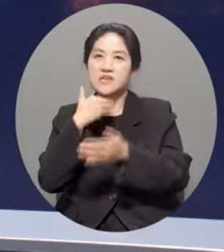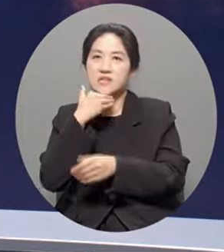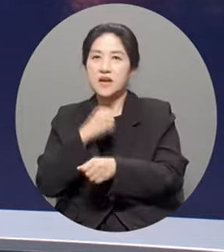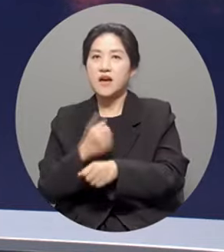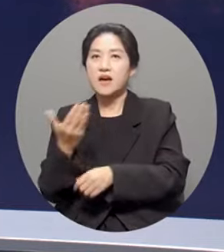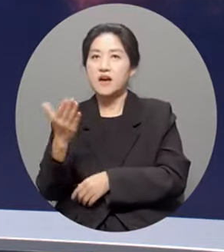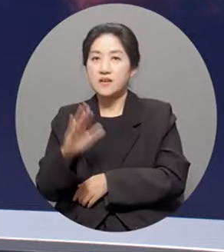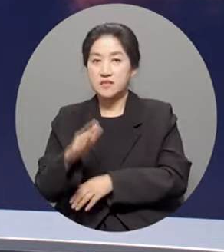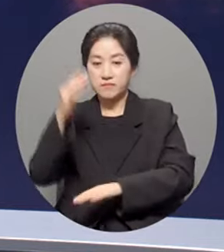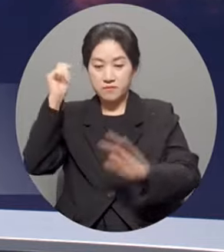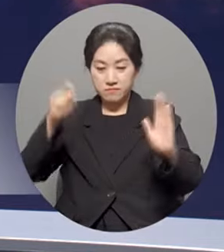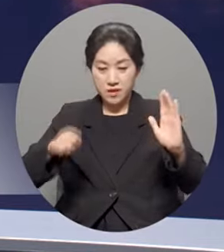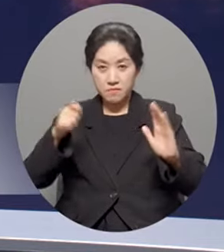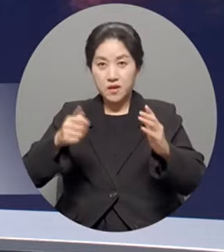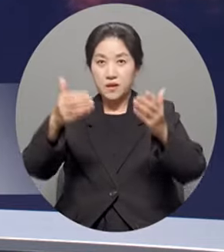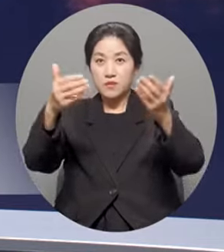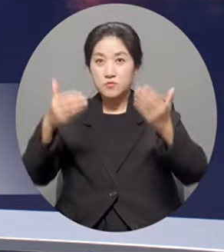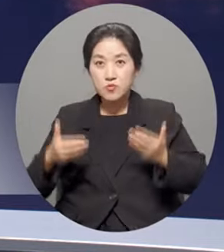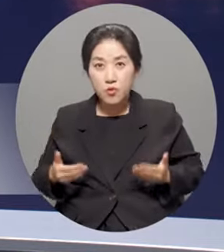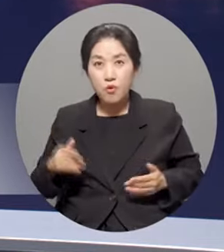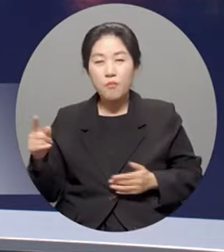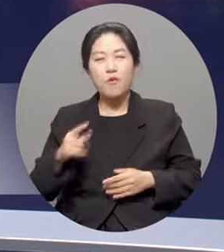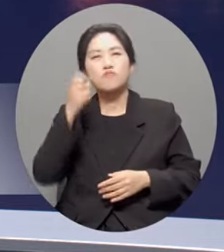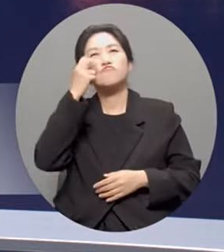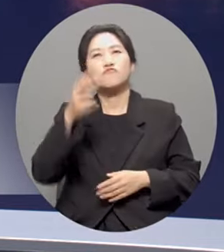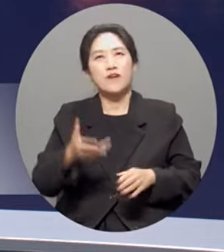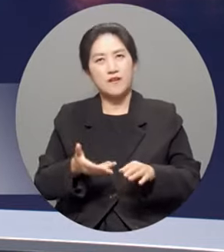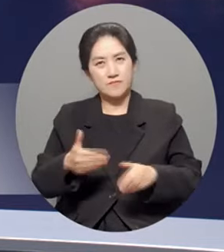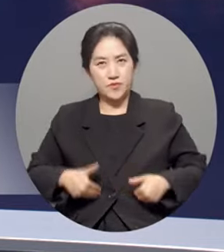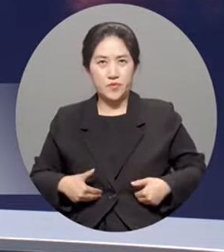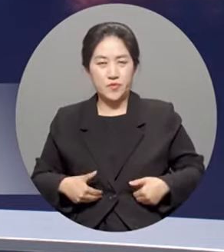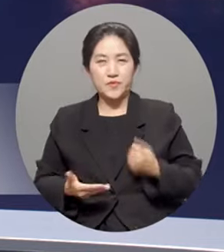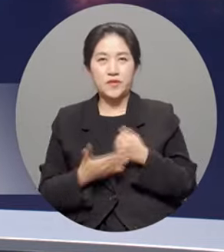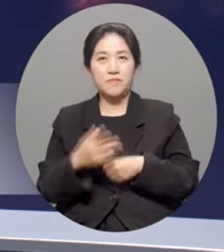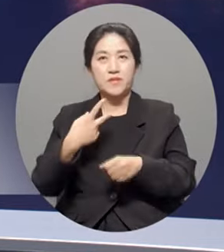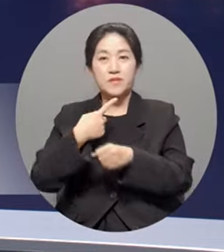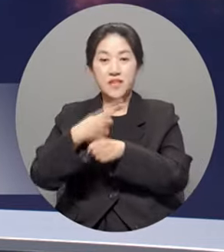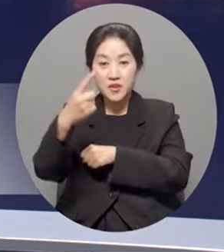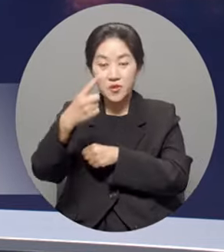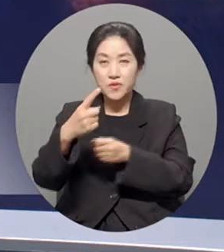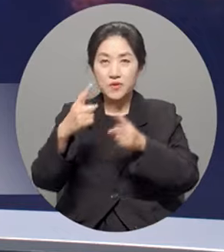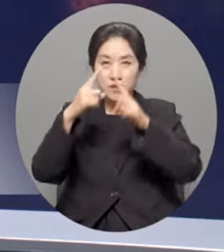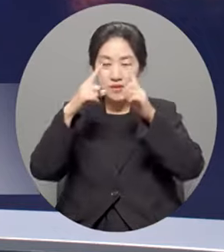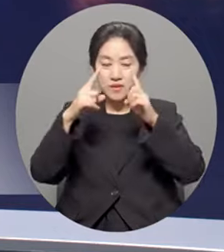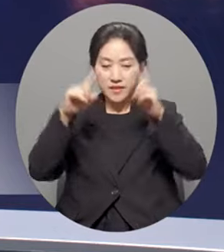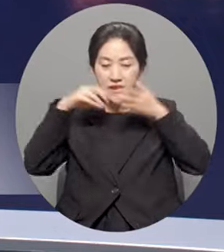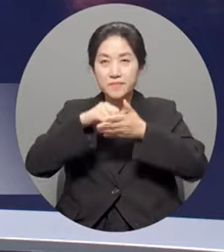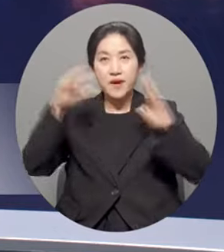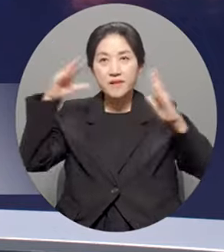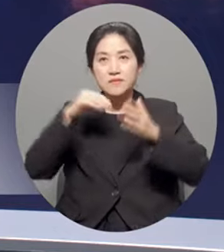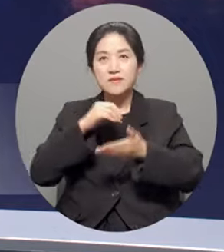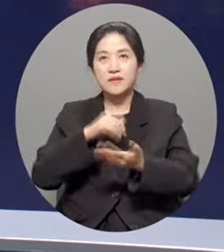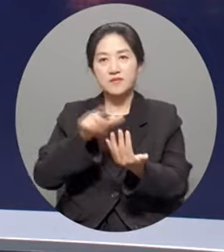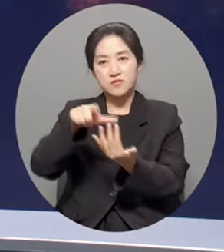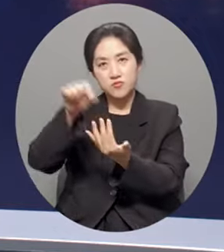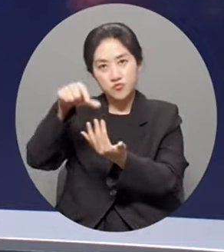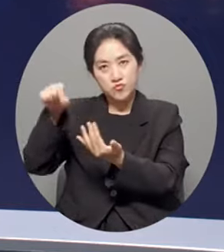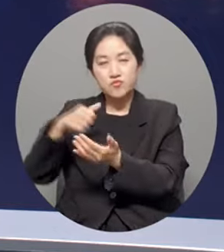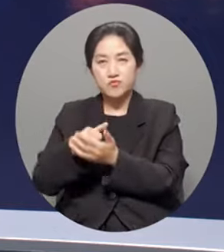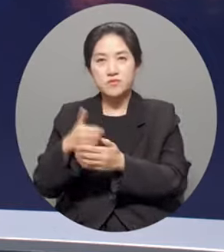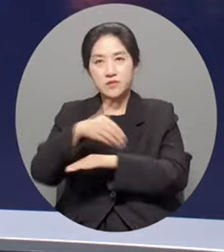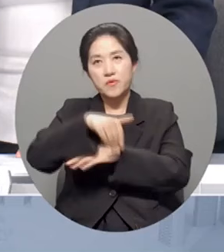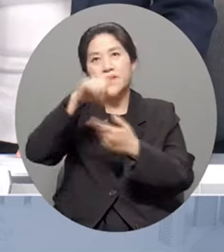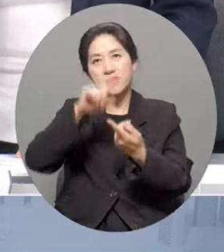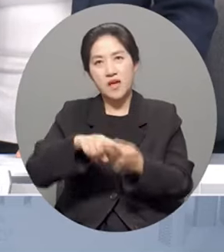했는데요 사실 이게 최소 두 달 정도 걸립니다 따라서 내년도 신입생 선발은 좀 예정대로 이루어질 전망인데요